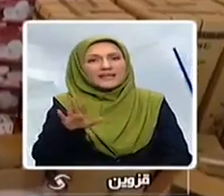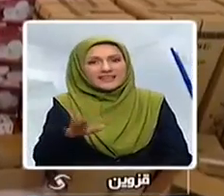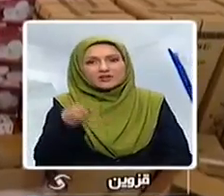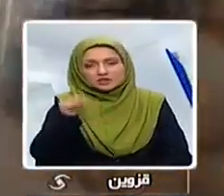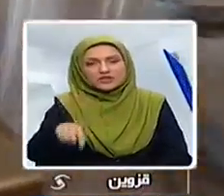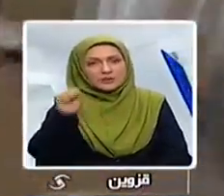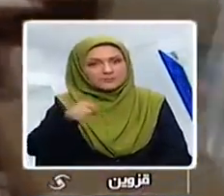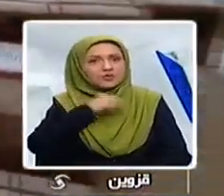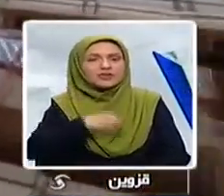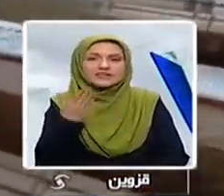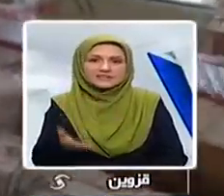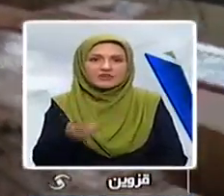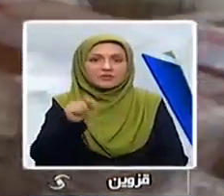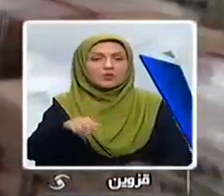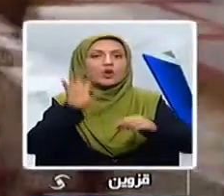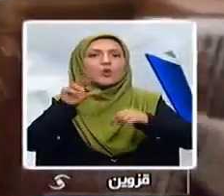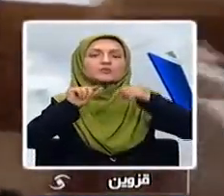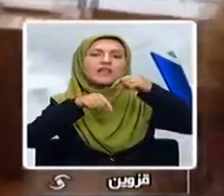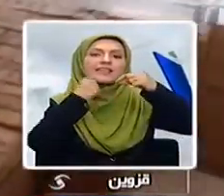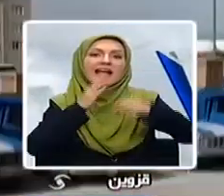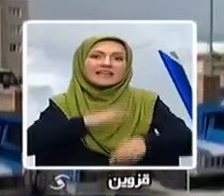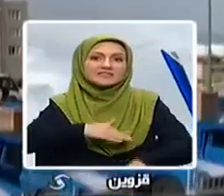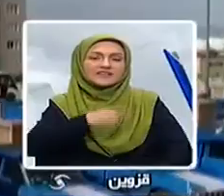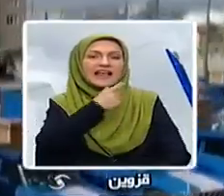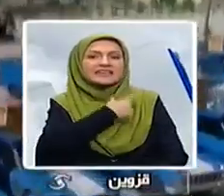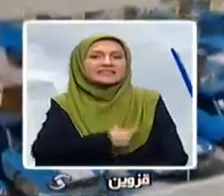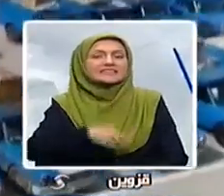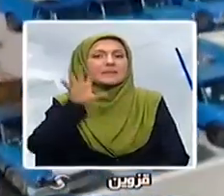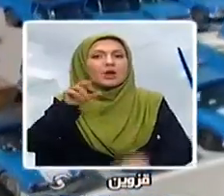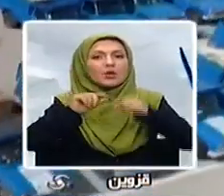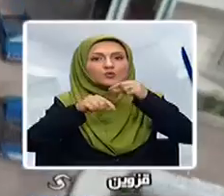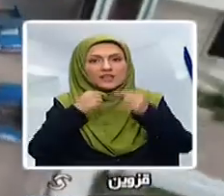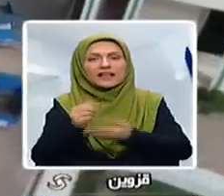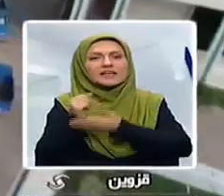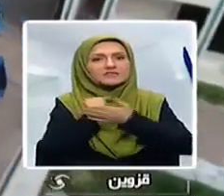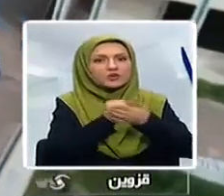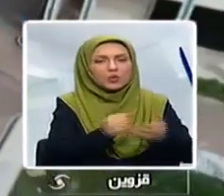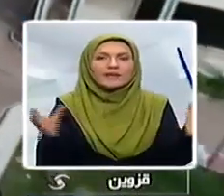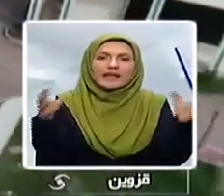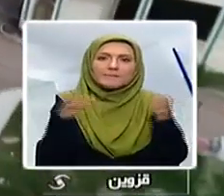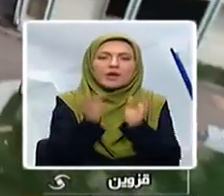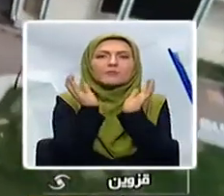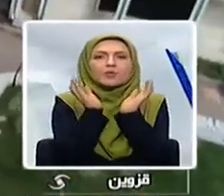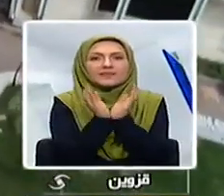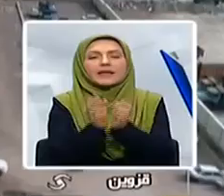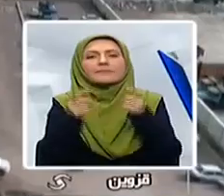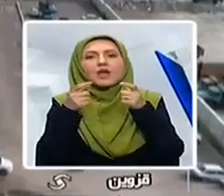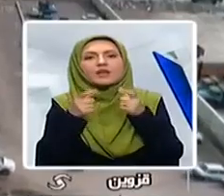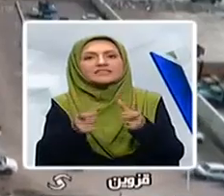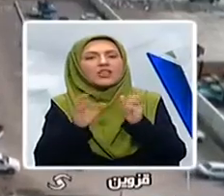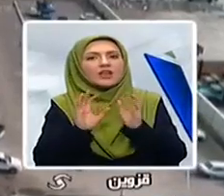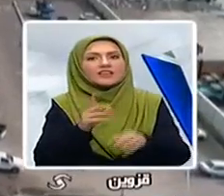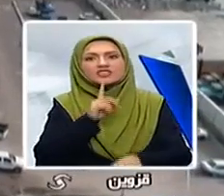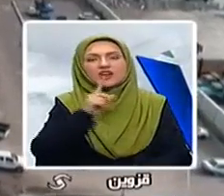قزوین امروز به اوج خود رسید. سپاه استان با همکاری خیران، کمیته امداد، ستاد اجرایی فرمان حضرت امام